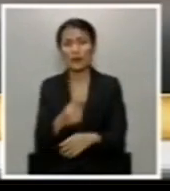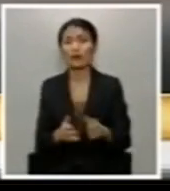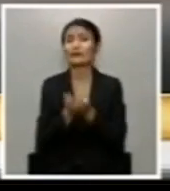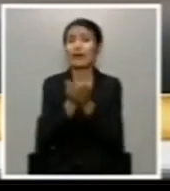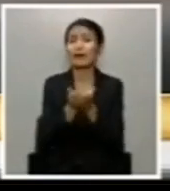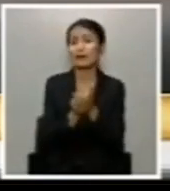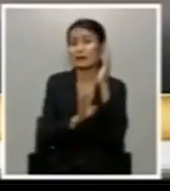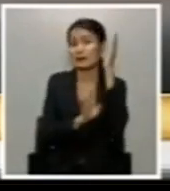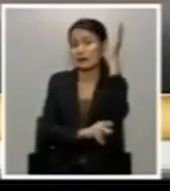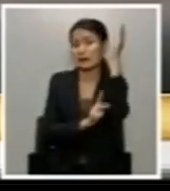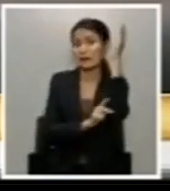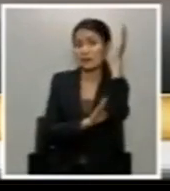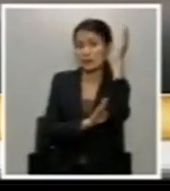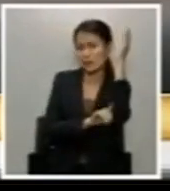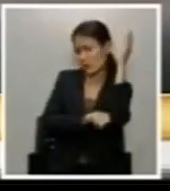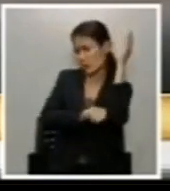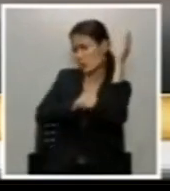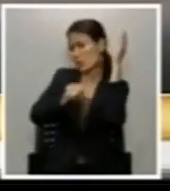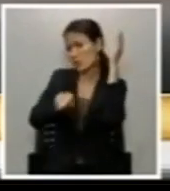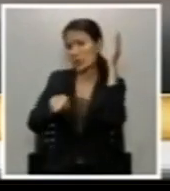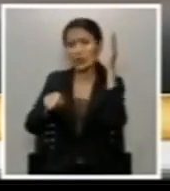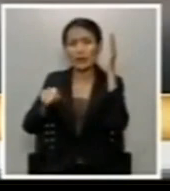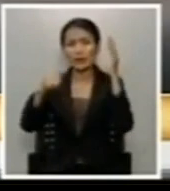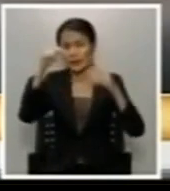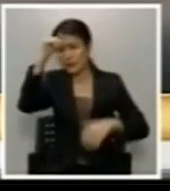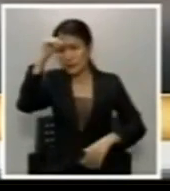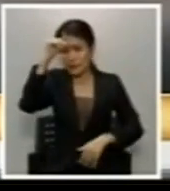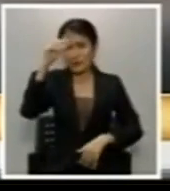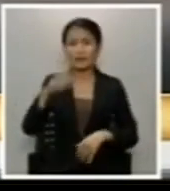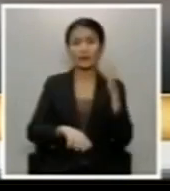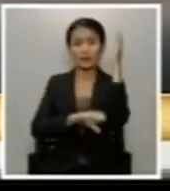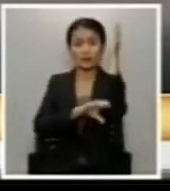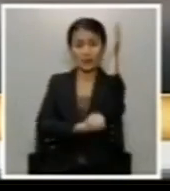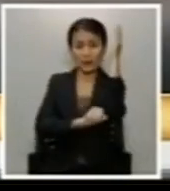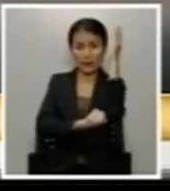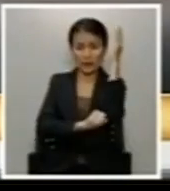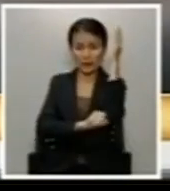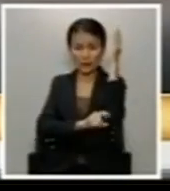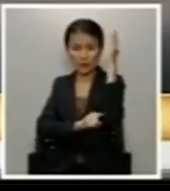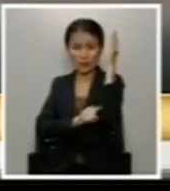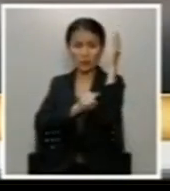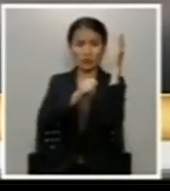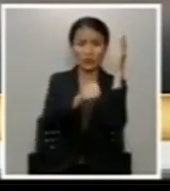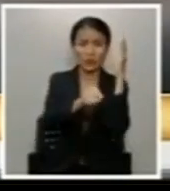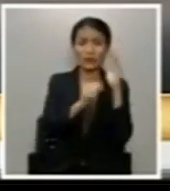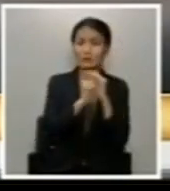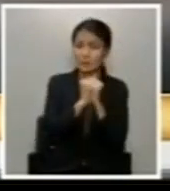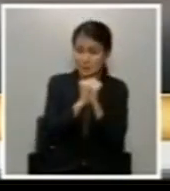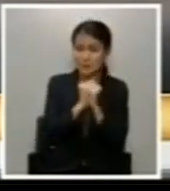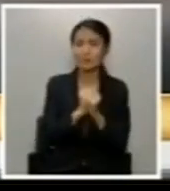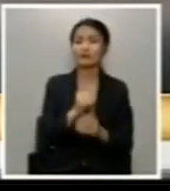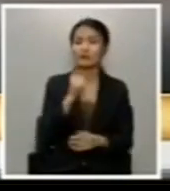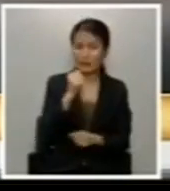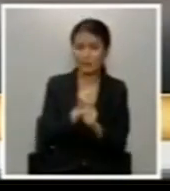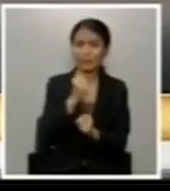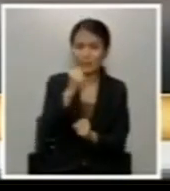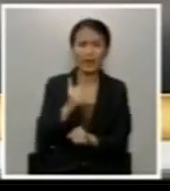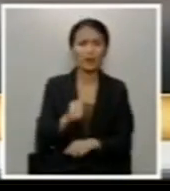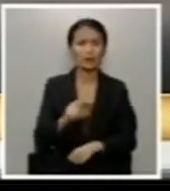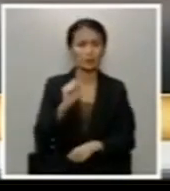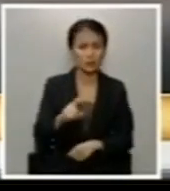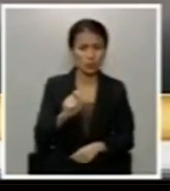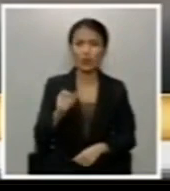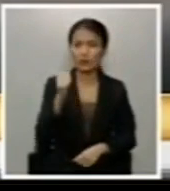พื่อค้าขายไปที่อินเดียสงขลาค้าขายไปที่จีนสิ่งนี้ทำได้ทันทีค่ะขอให้ท่านประธานฝากผ่าน